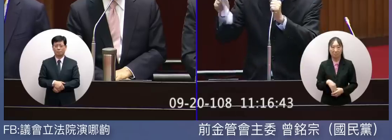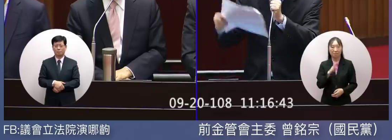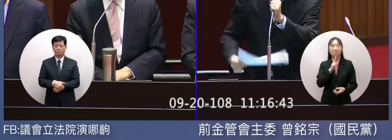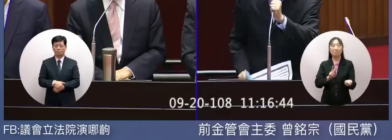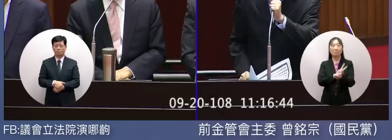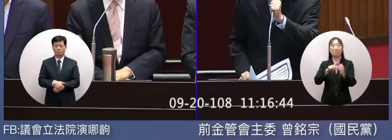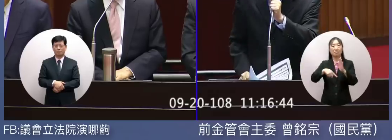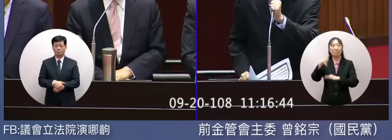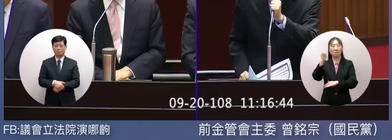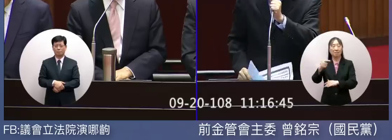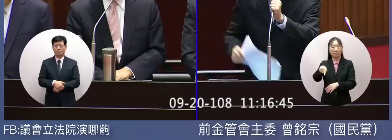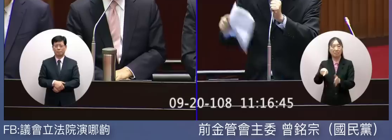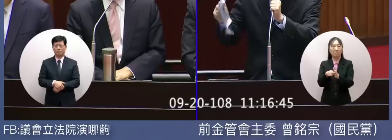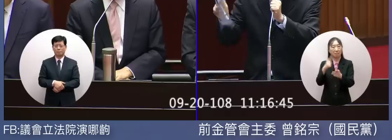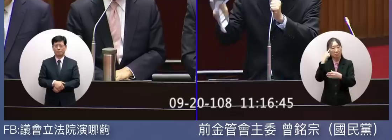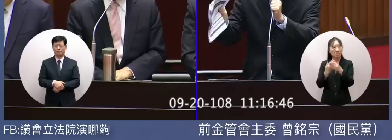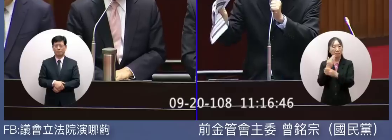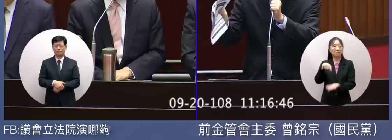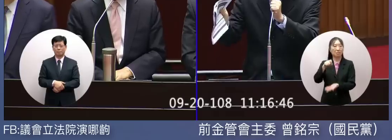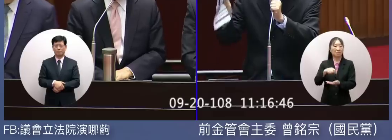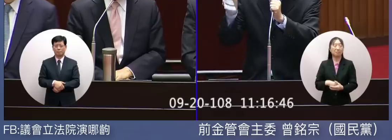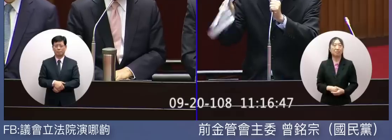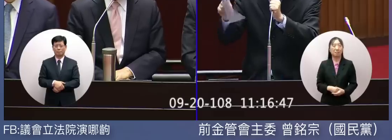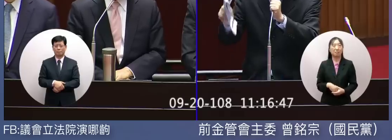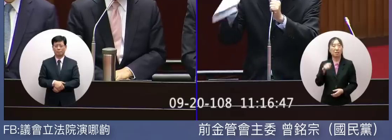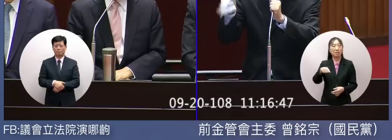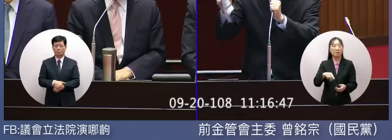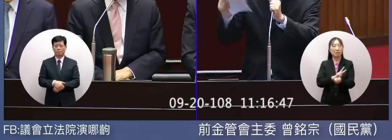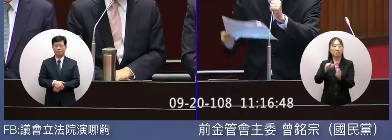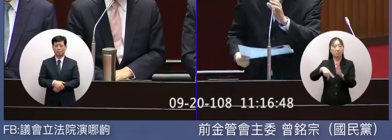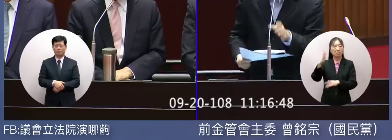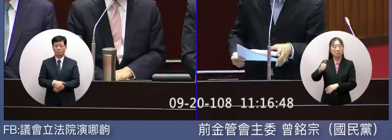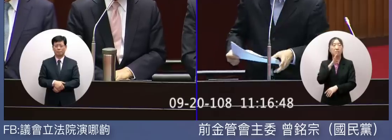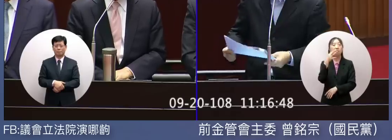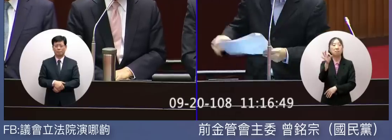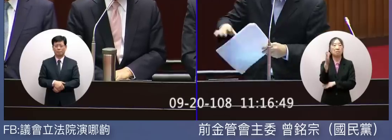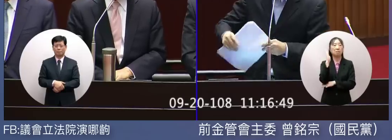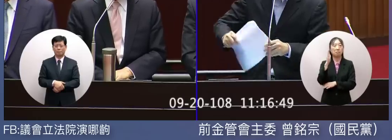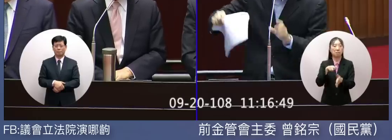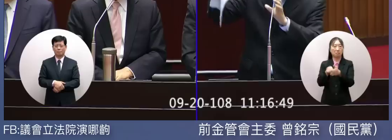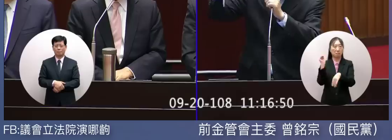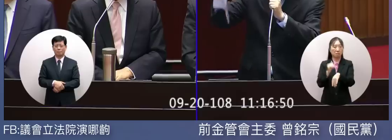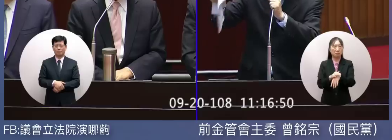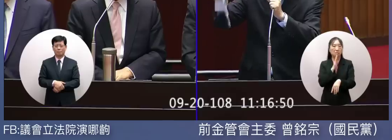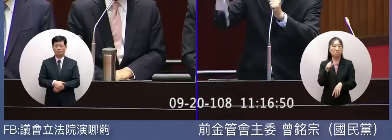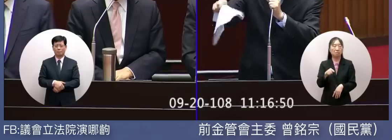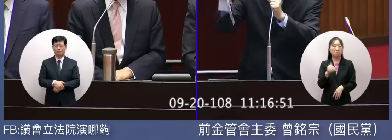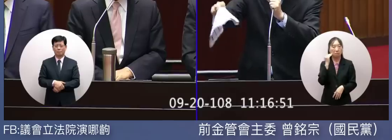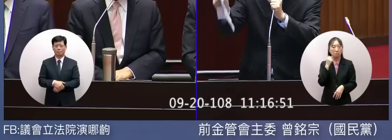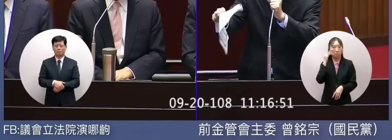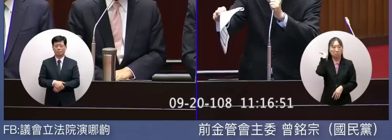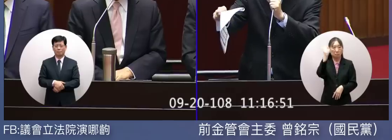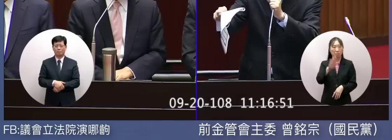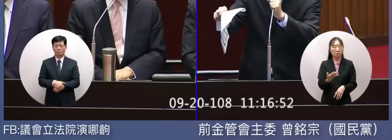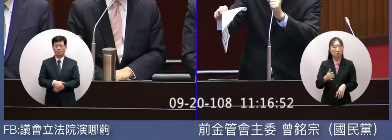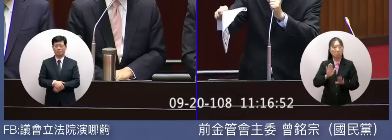权院长的时候提出来的。林权院长作为一个财政专家，假设前瞻基础